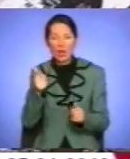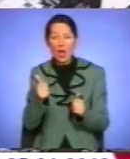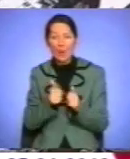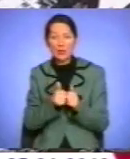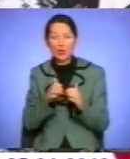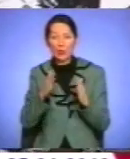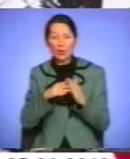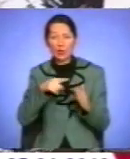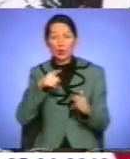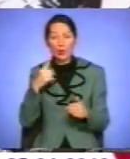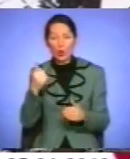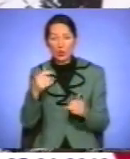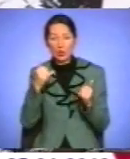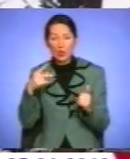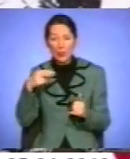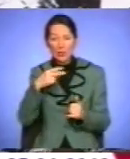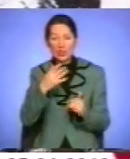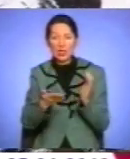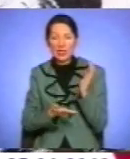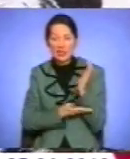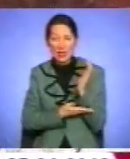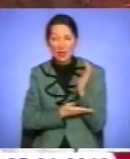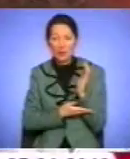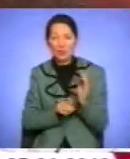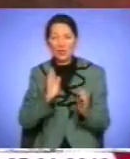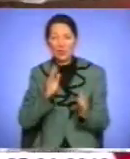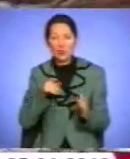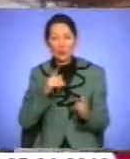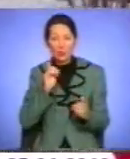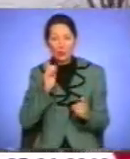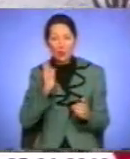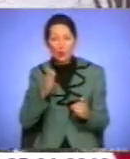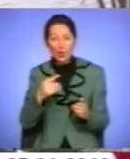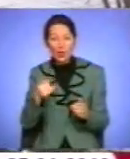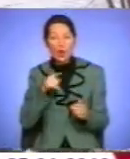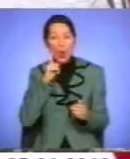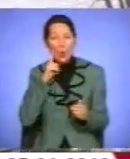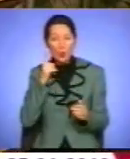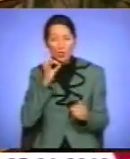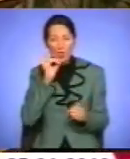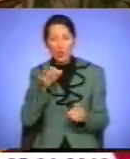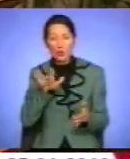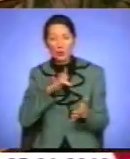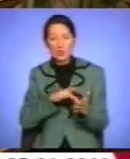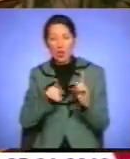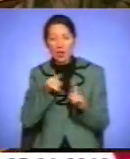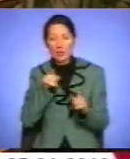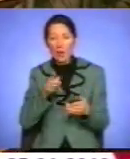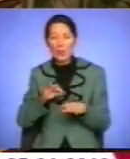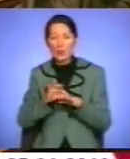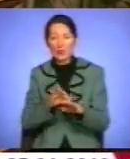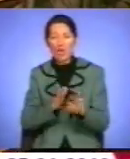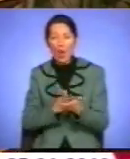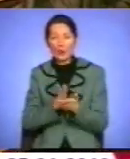під номером 1 сьогодні підрізали дерева з метою їх омолодження, кажуть у міській раді. Там проводиться обслуговуючу